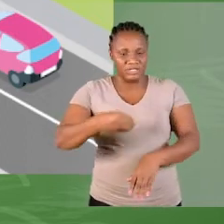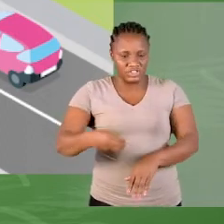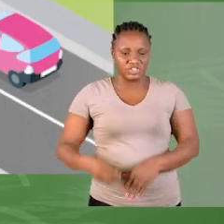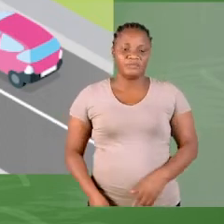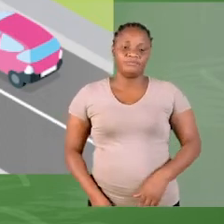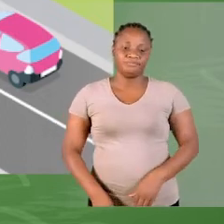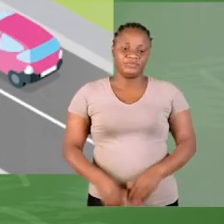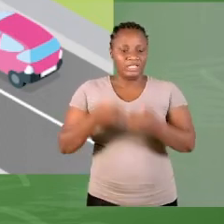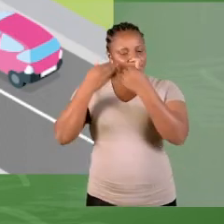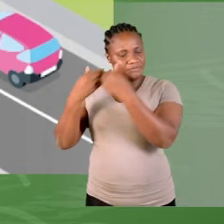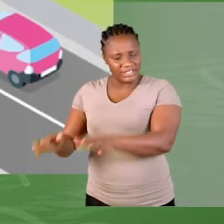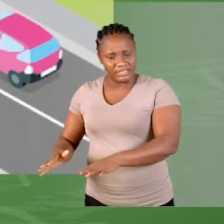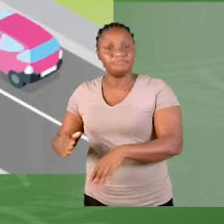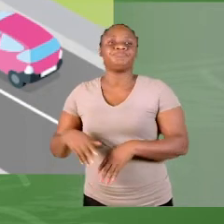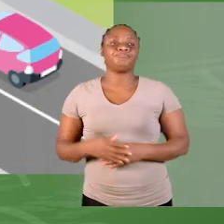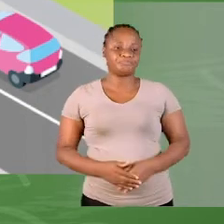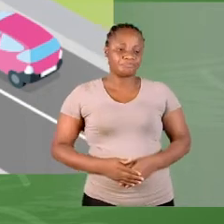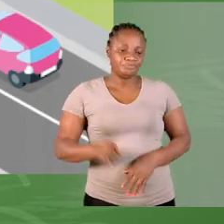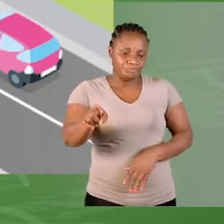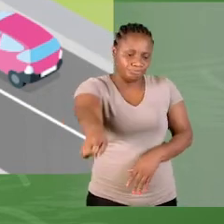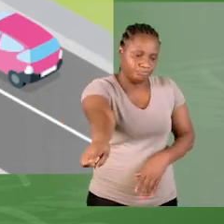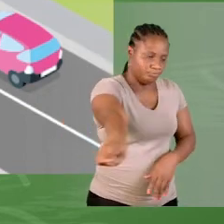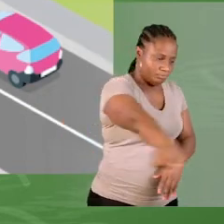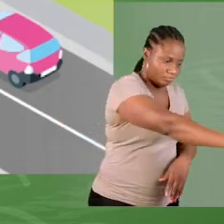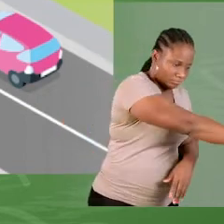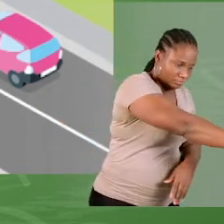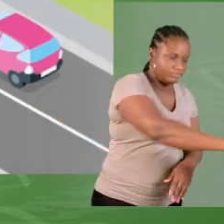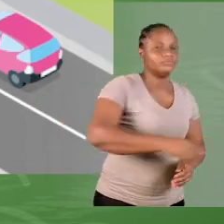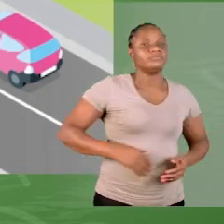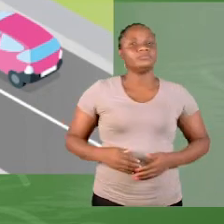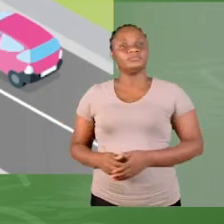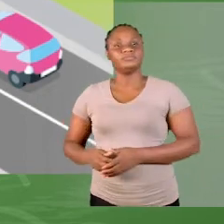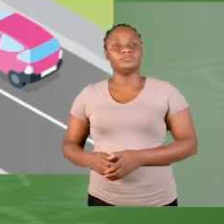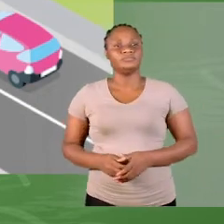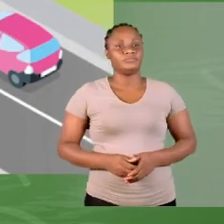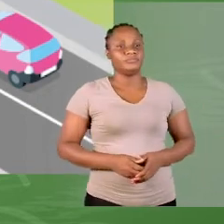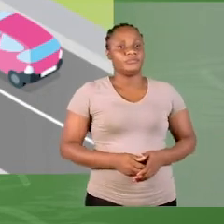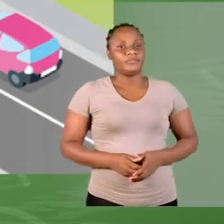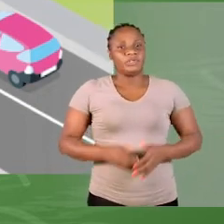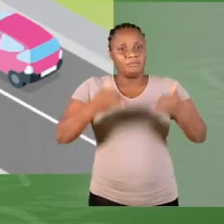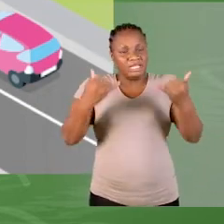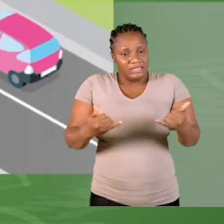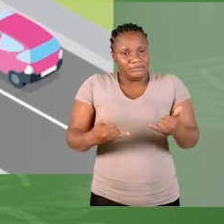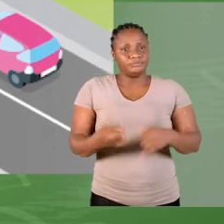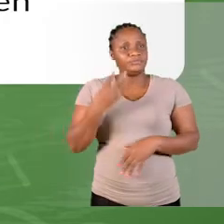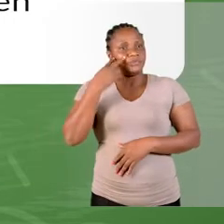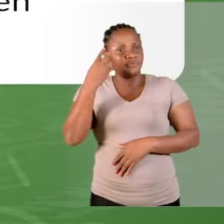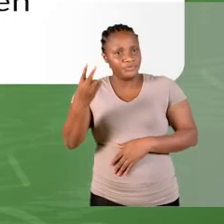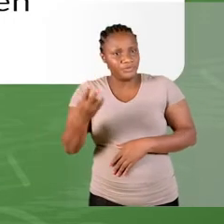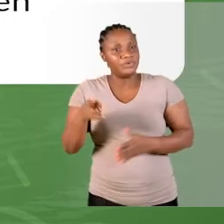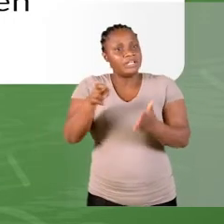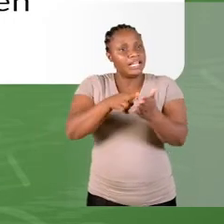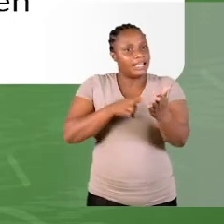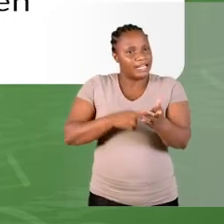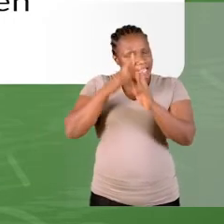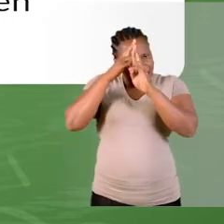B, je fais la même chose pour rejoindre mon ami au point C. Bien, maintenant que nous avons vu les précautions